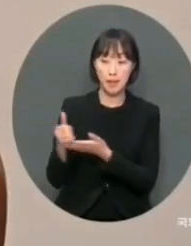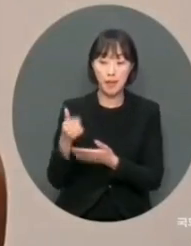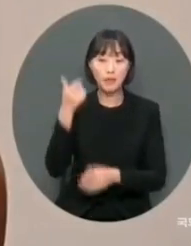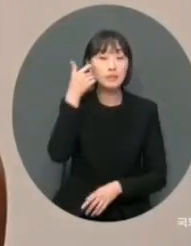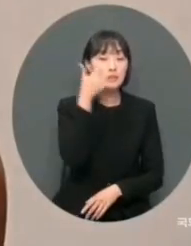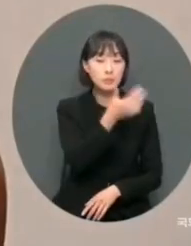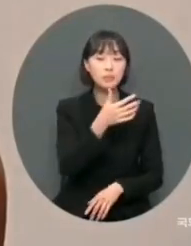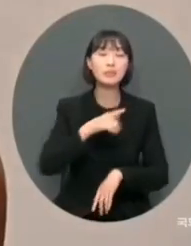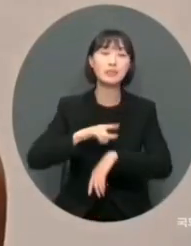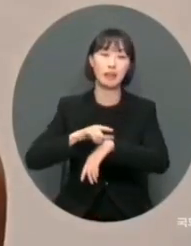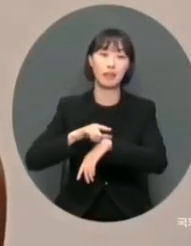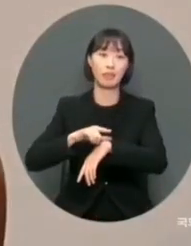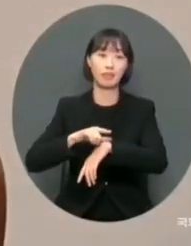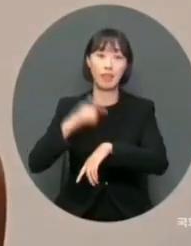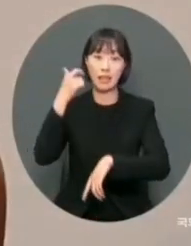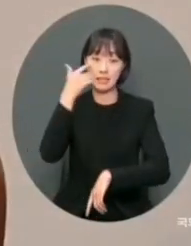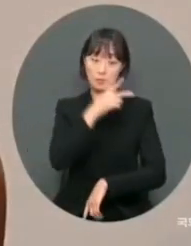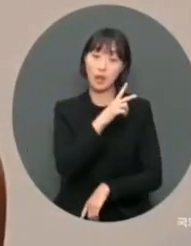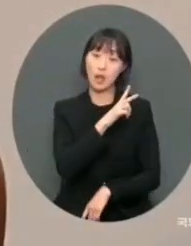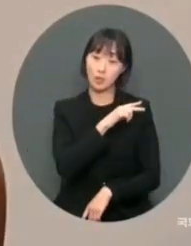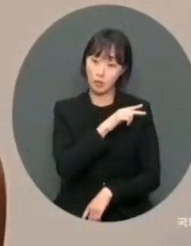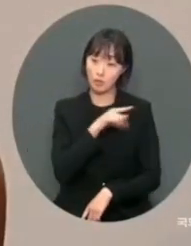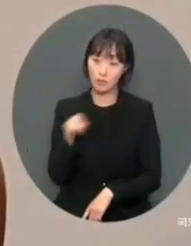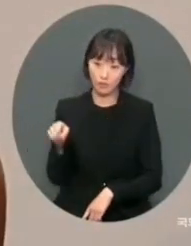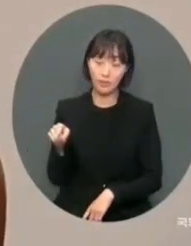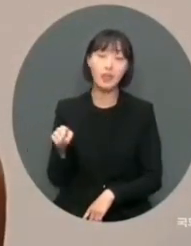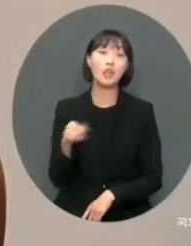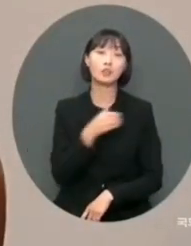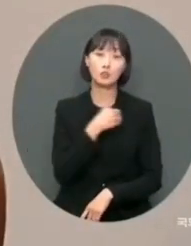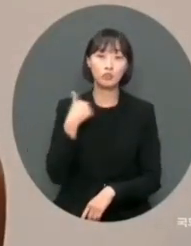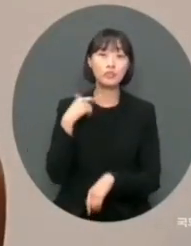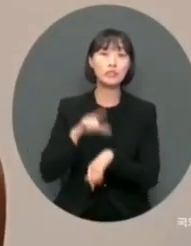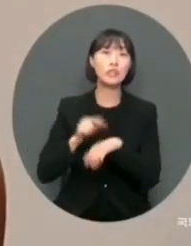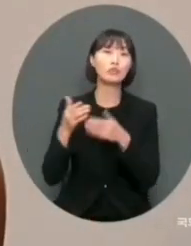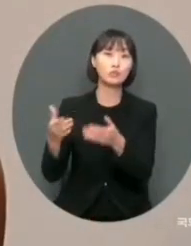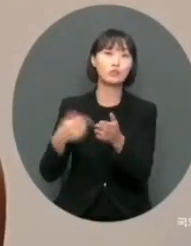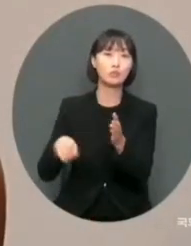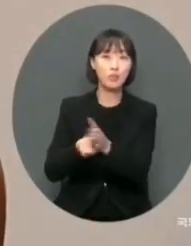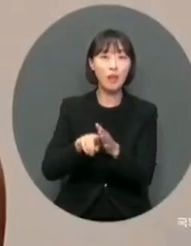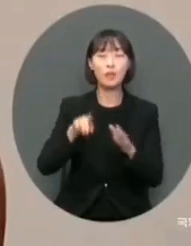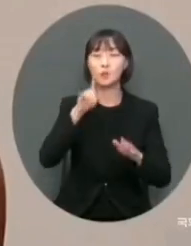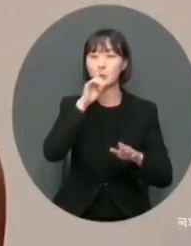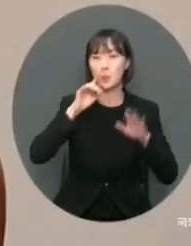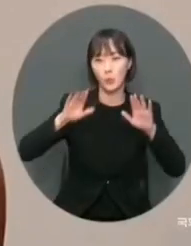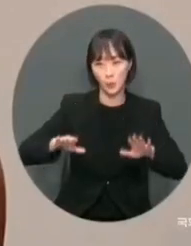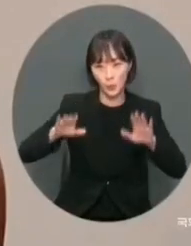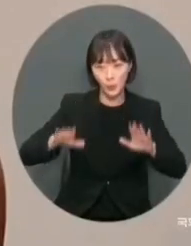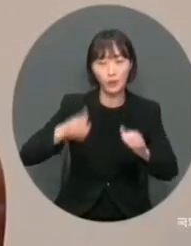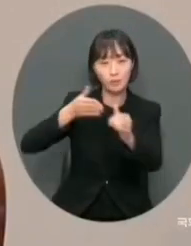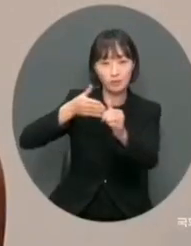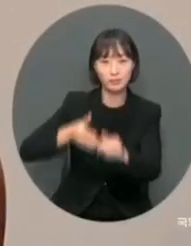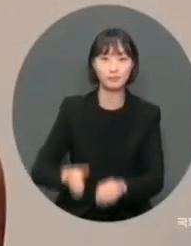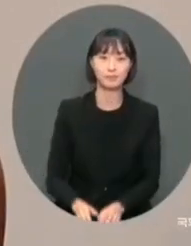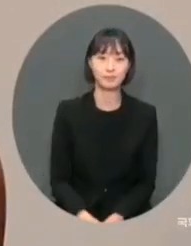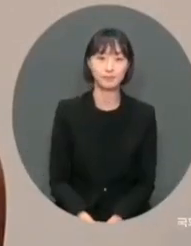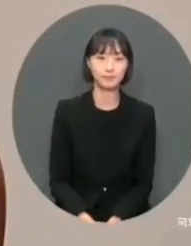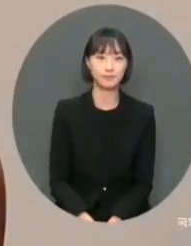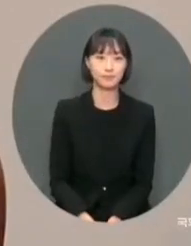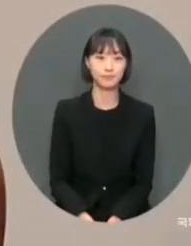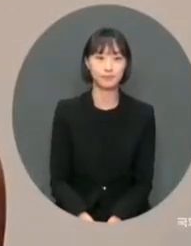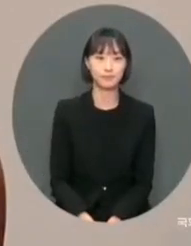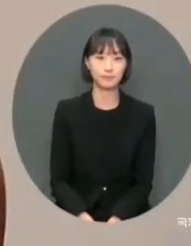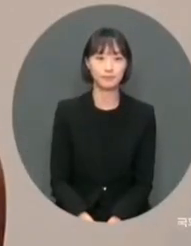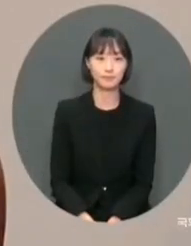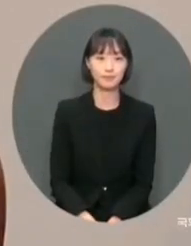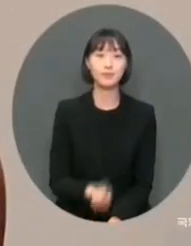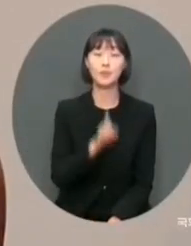시간입니다. 질의하시는 의원이 충분히 질의할 수 있도록 여러분 조금 조용히 해주시기 바랍니다. 우리 김 의원 조금만 네,